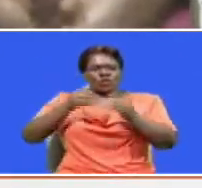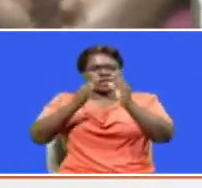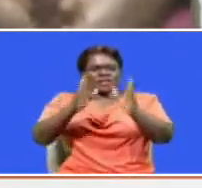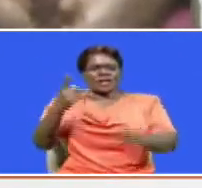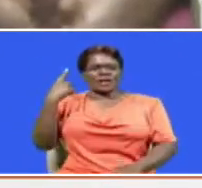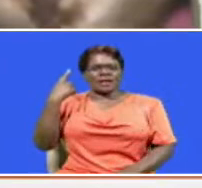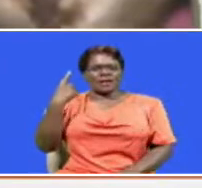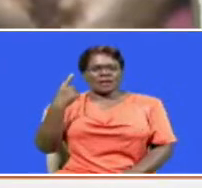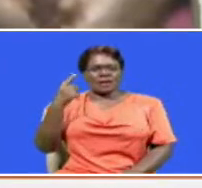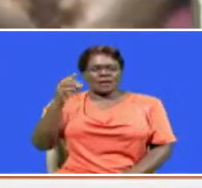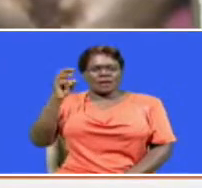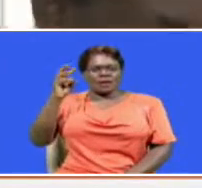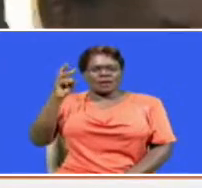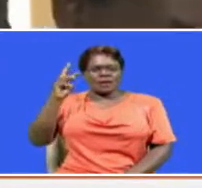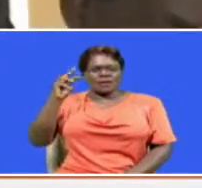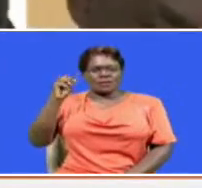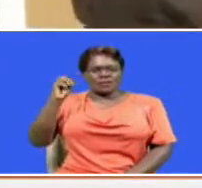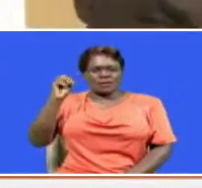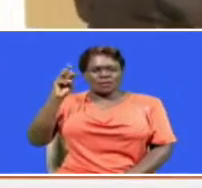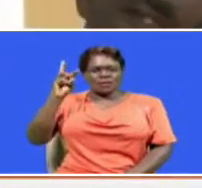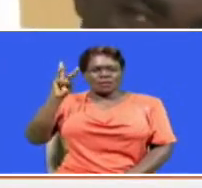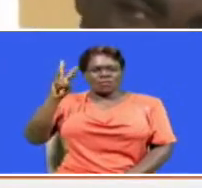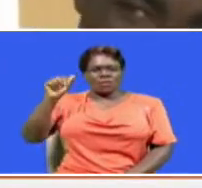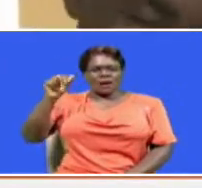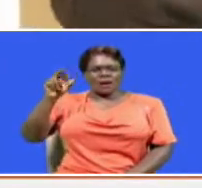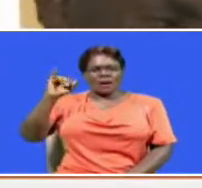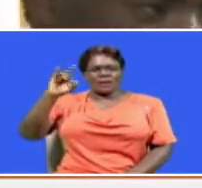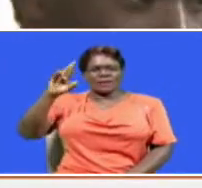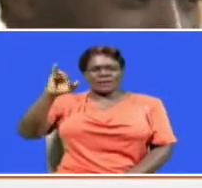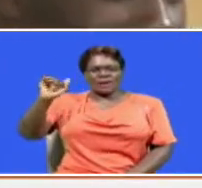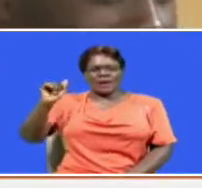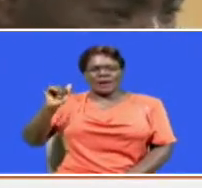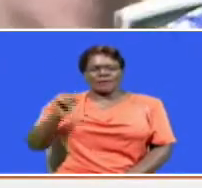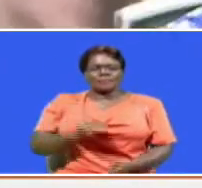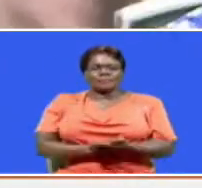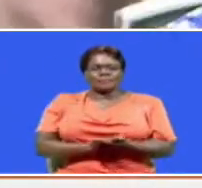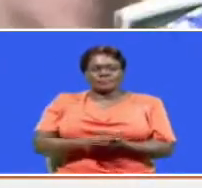one Francis Mwangi Wairia. Mwangi Wairia